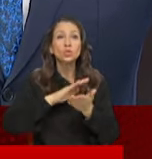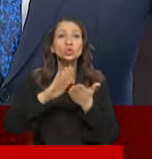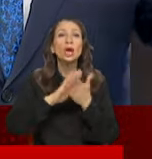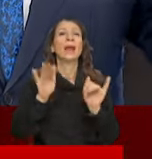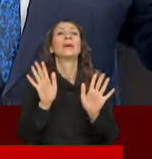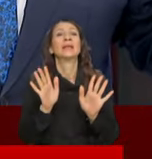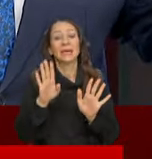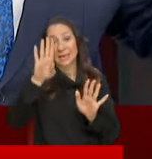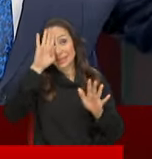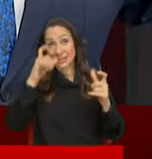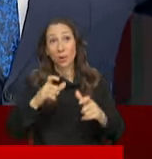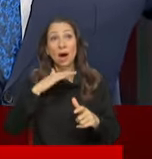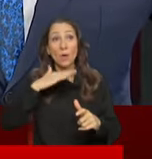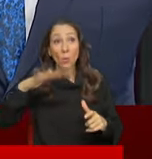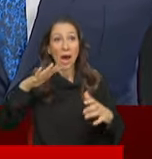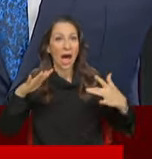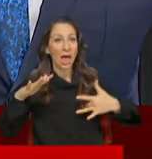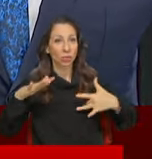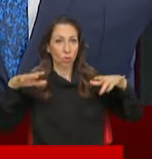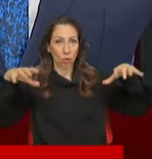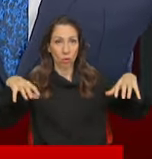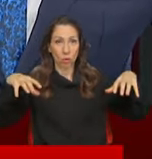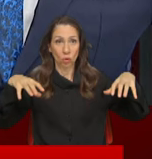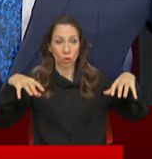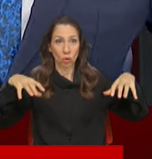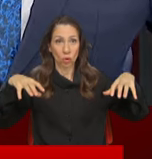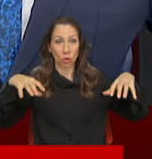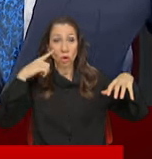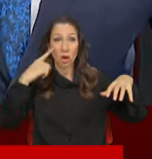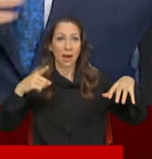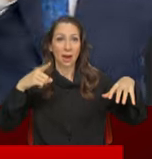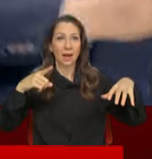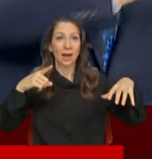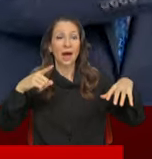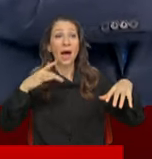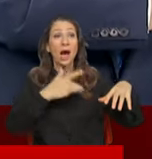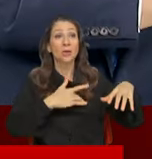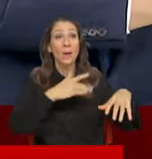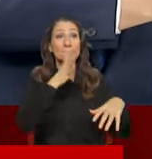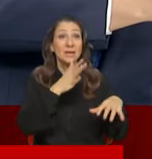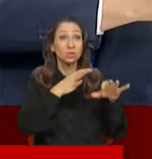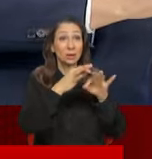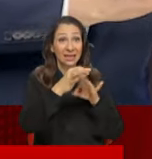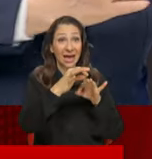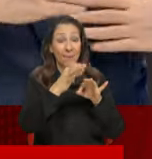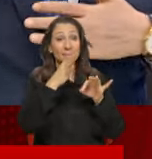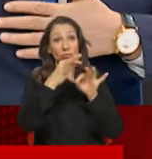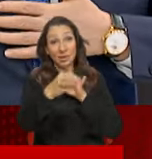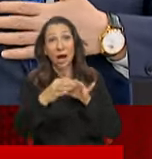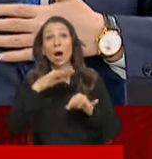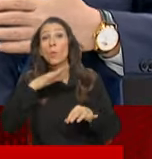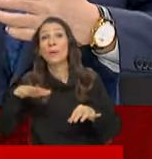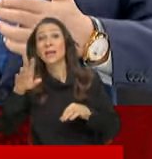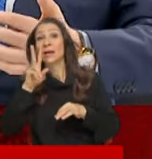hiç bakın İstanbul Avrupa ve Avrupa ve e Anadolu yakasında Anadolu yakasında 500 metreden 500 metreye